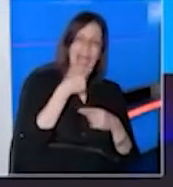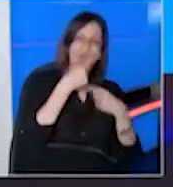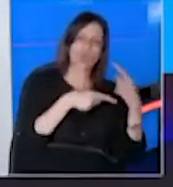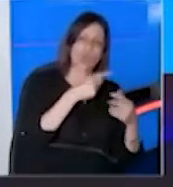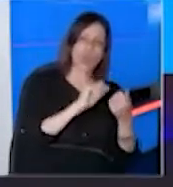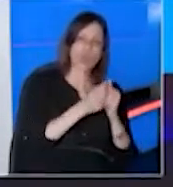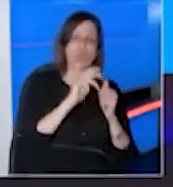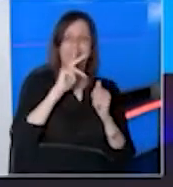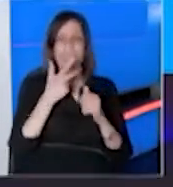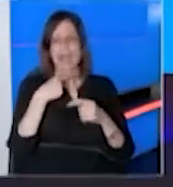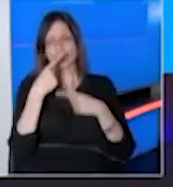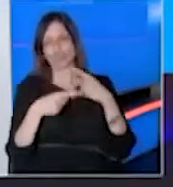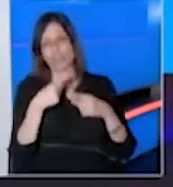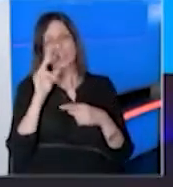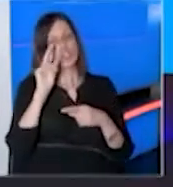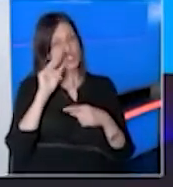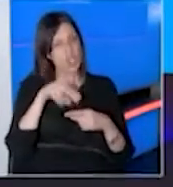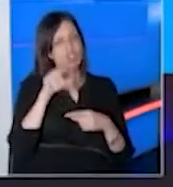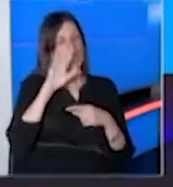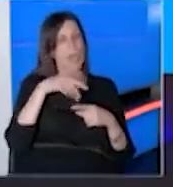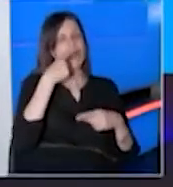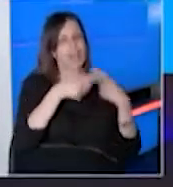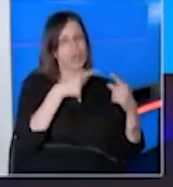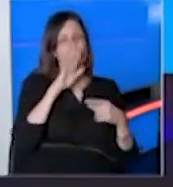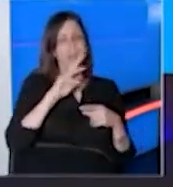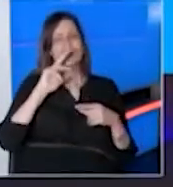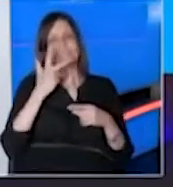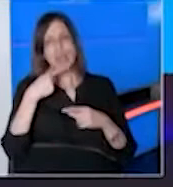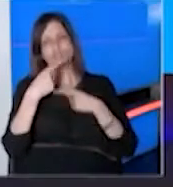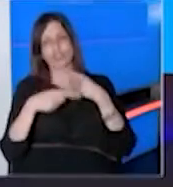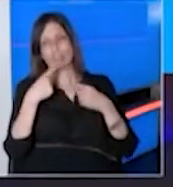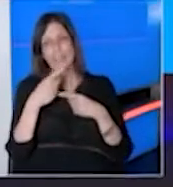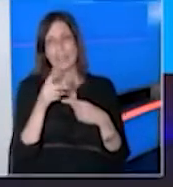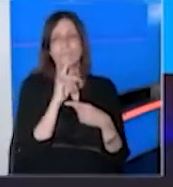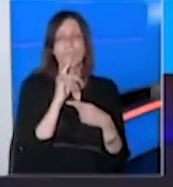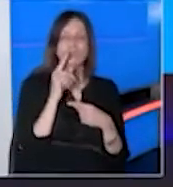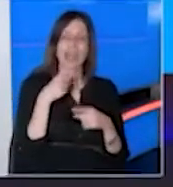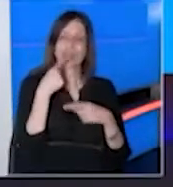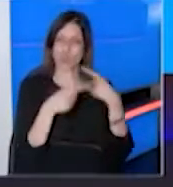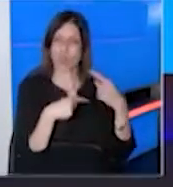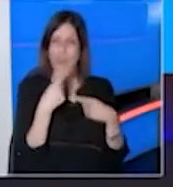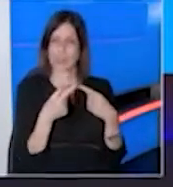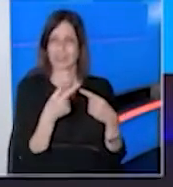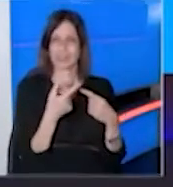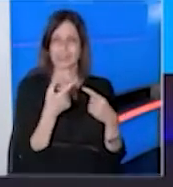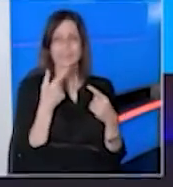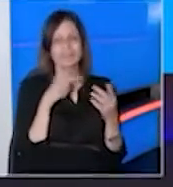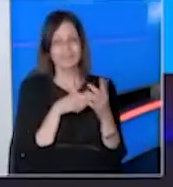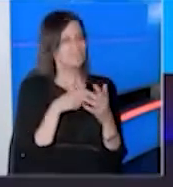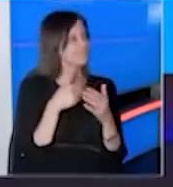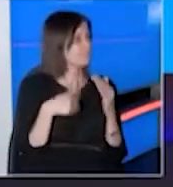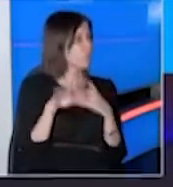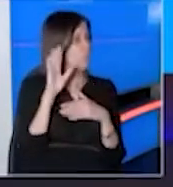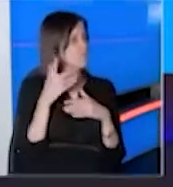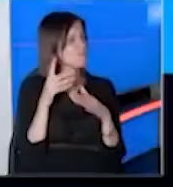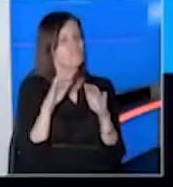תלת שנתי, צודק חברי, יש גם לדורות ויש גם תלת שנתי, המיעוט הוא לדורות. כך, שעל מרבית